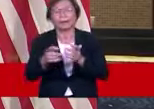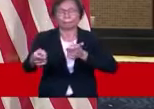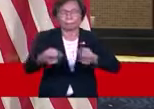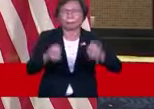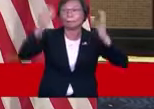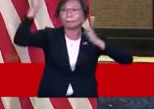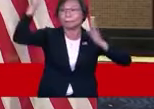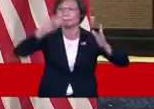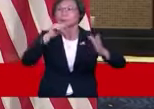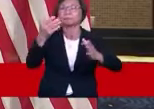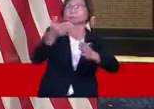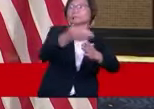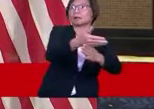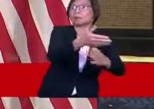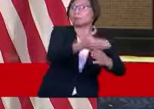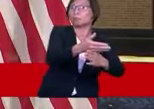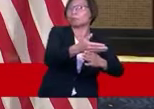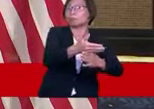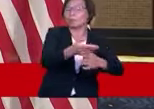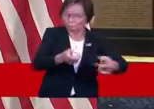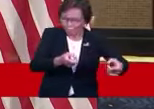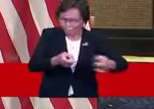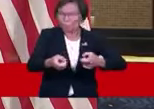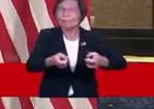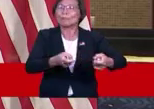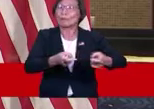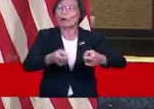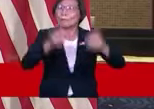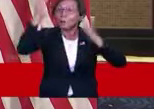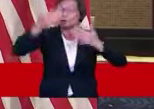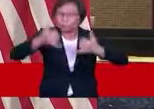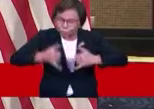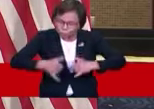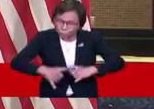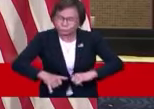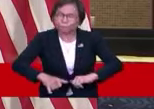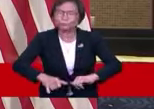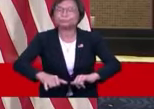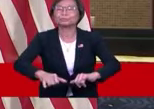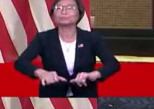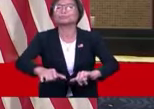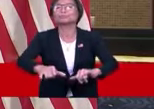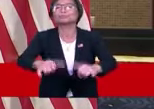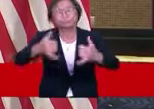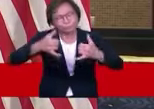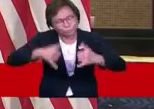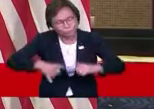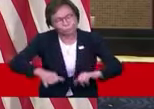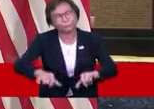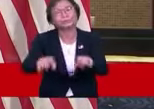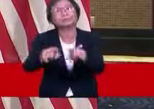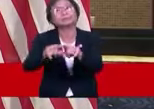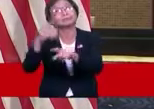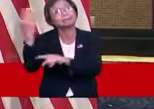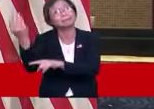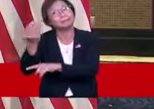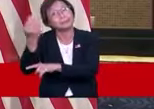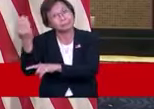kita ini tidak terganggu Hai dan dapat berjalan seperti biasa